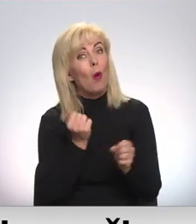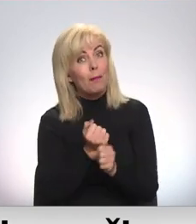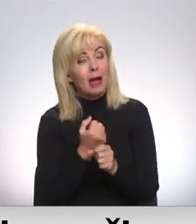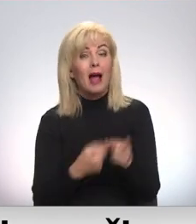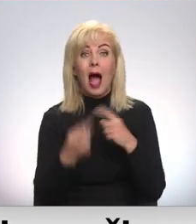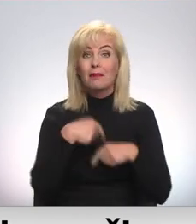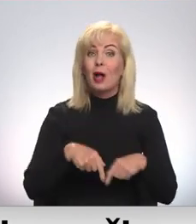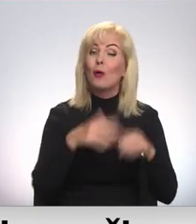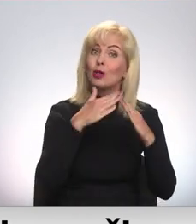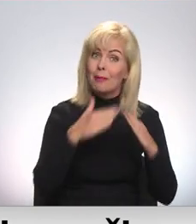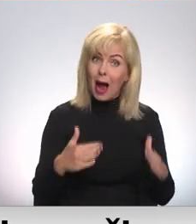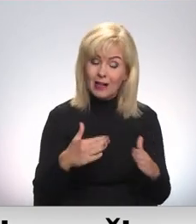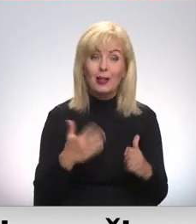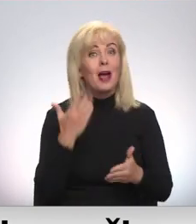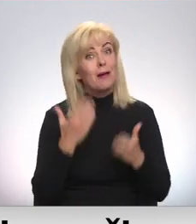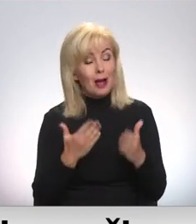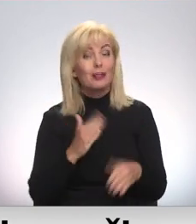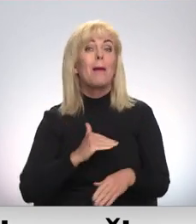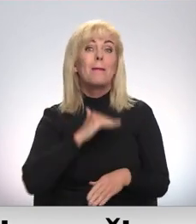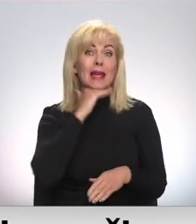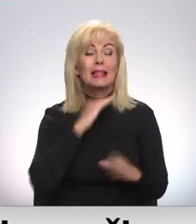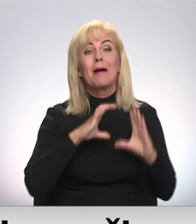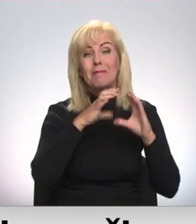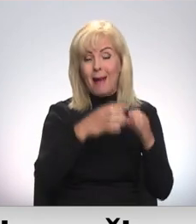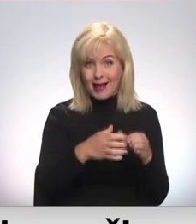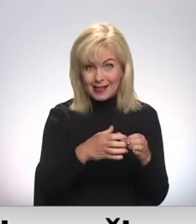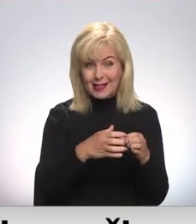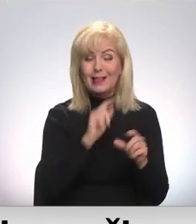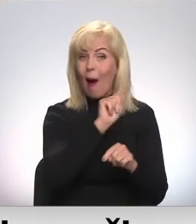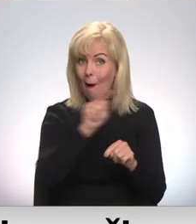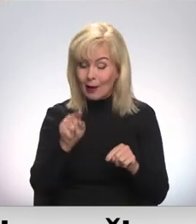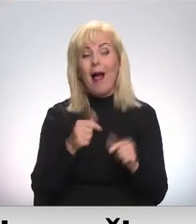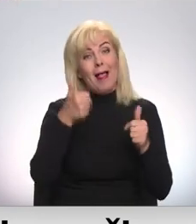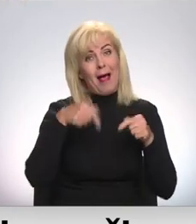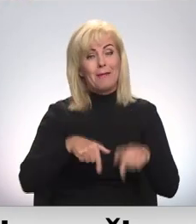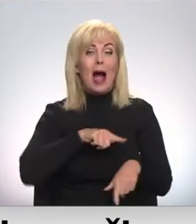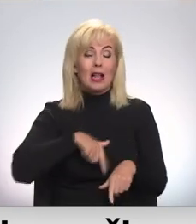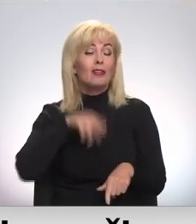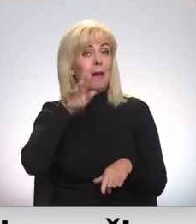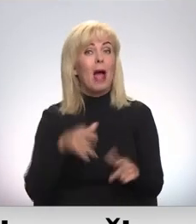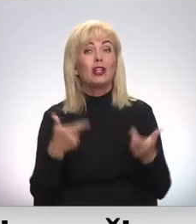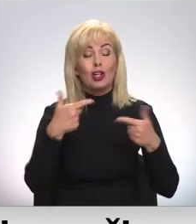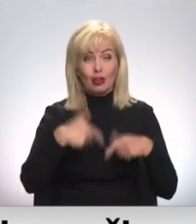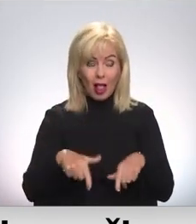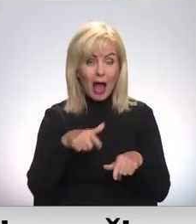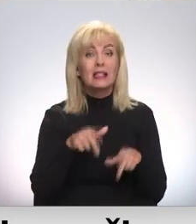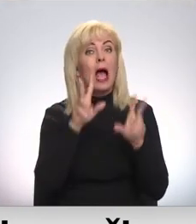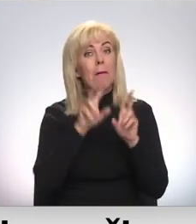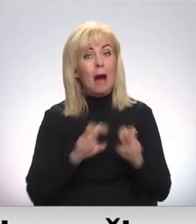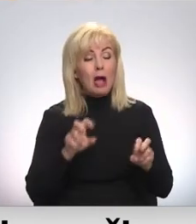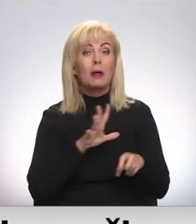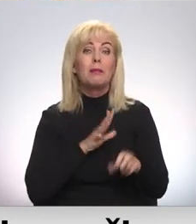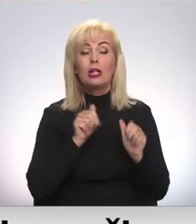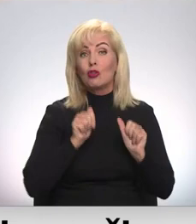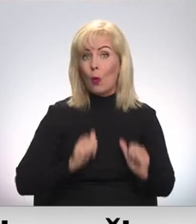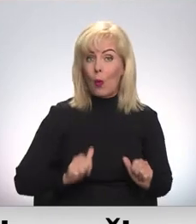es domāju, ka jā, mums tikai jau pieteik pasauli. Es vāga kaut ko pa Latviju. Mēneša laikā Lienas Lūzas pārbaudēs bijuši